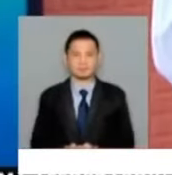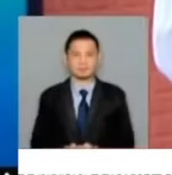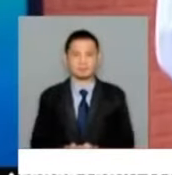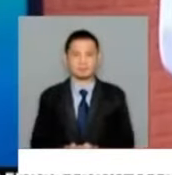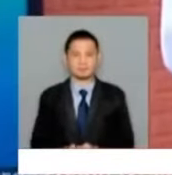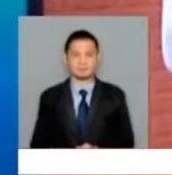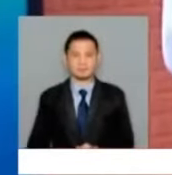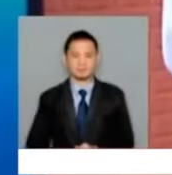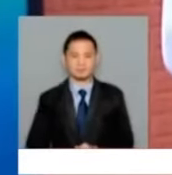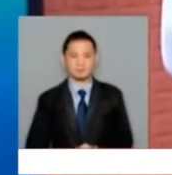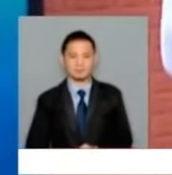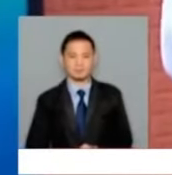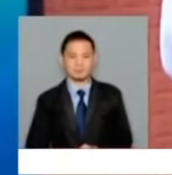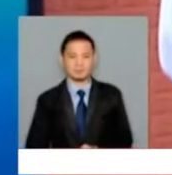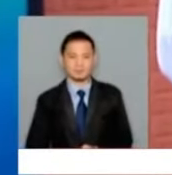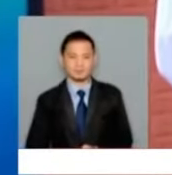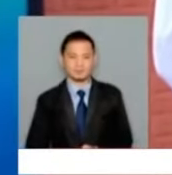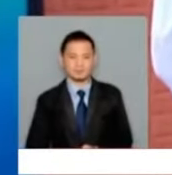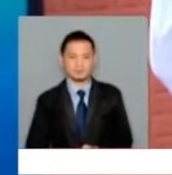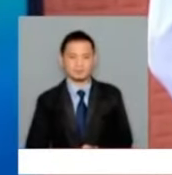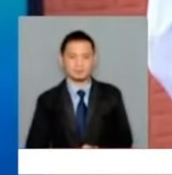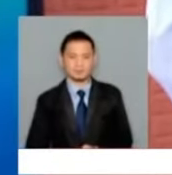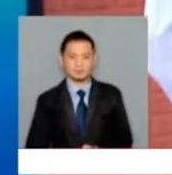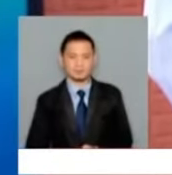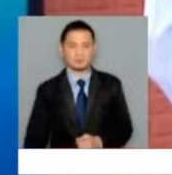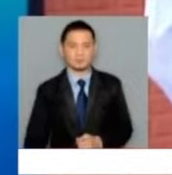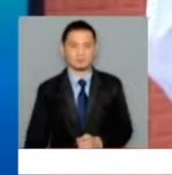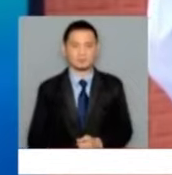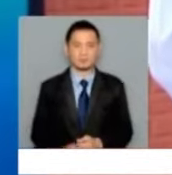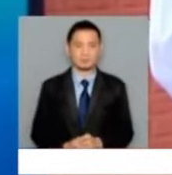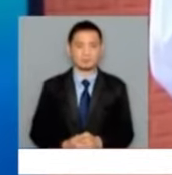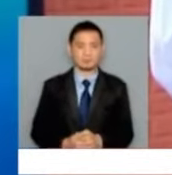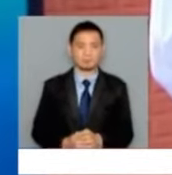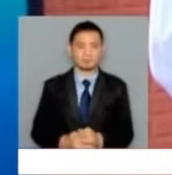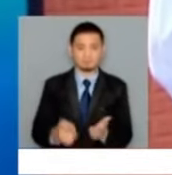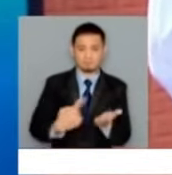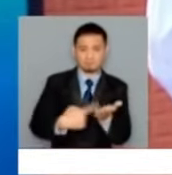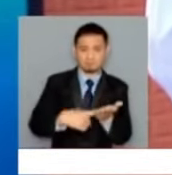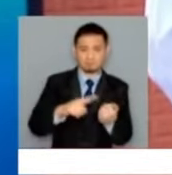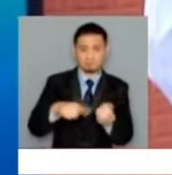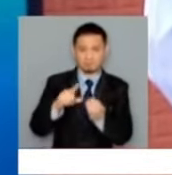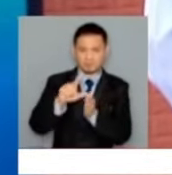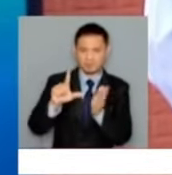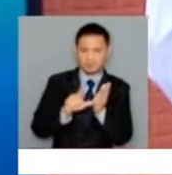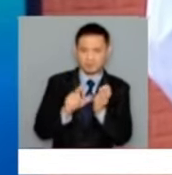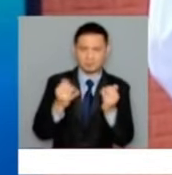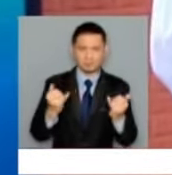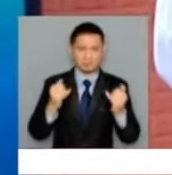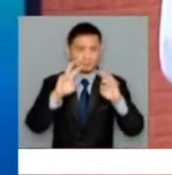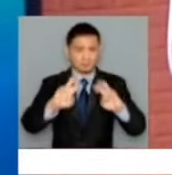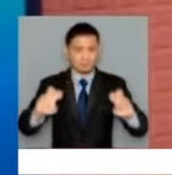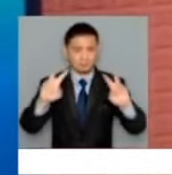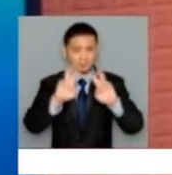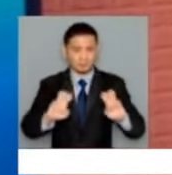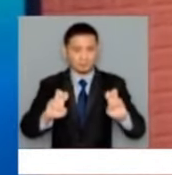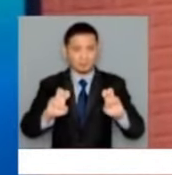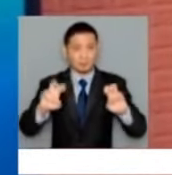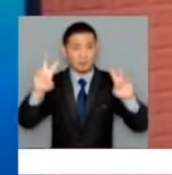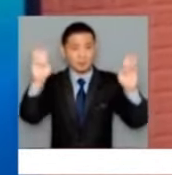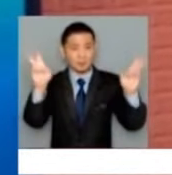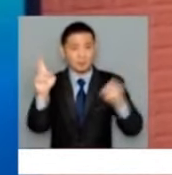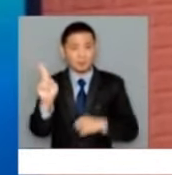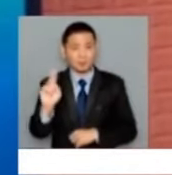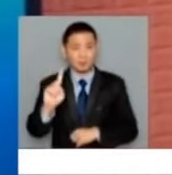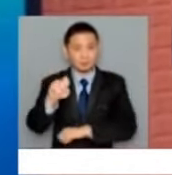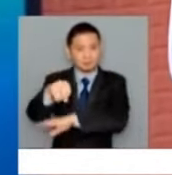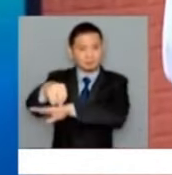Mga isyu may kaugnayan sa batas, ating hihimayin. Ang pag-uusapan natin ngayong umaga, chismis. Handa sagutin